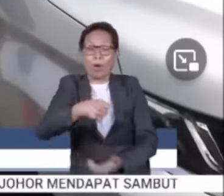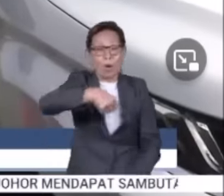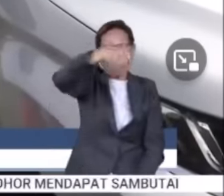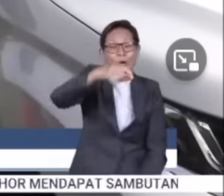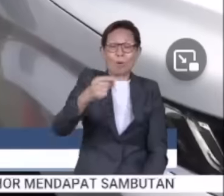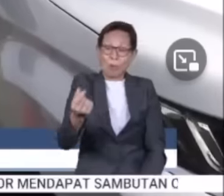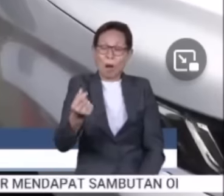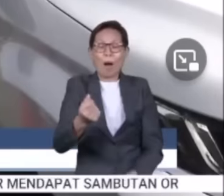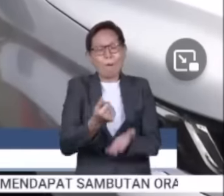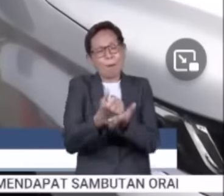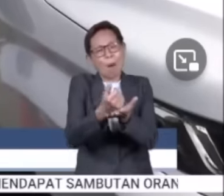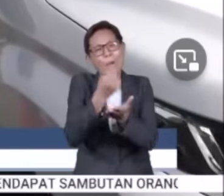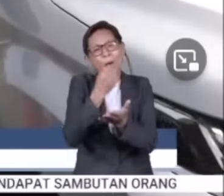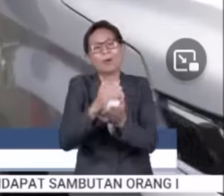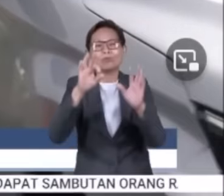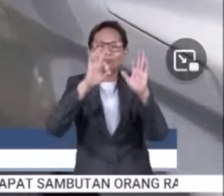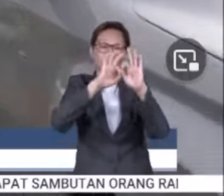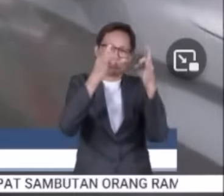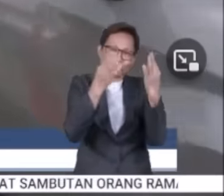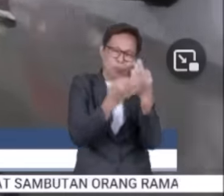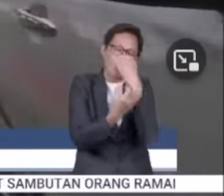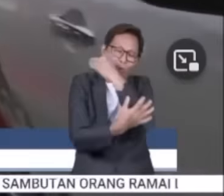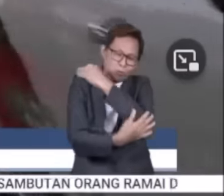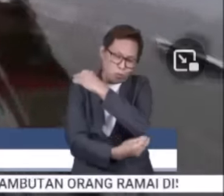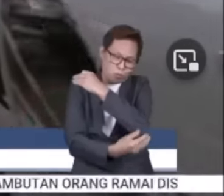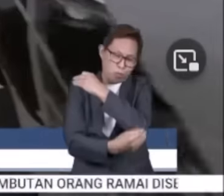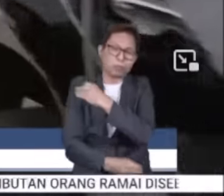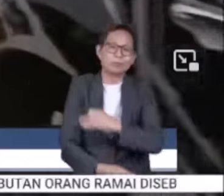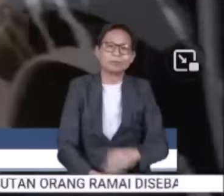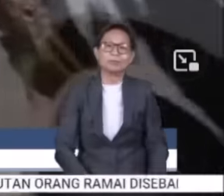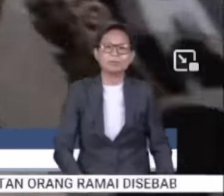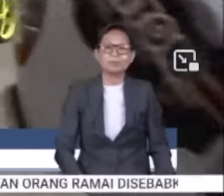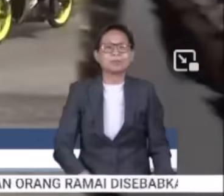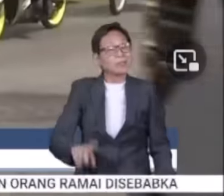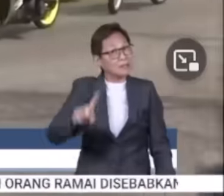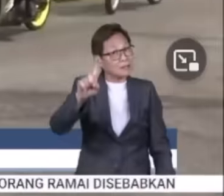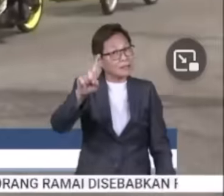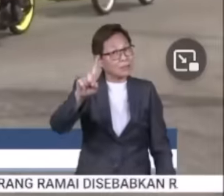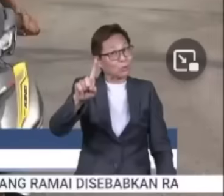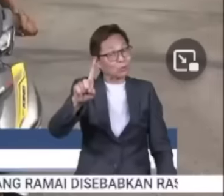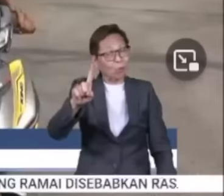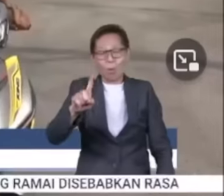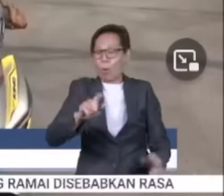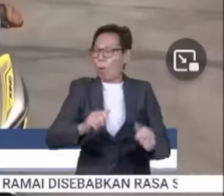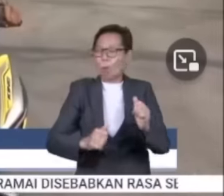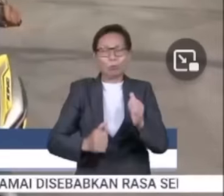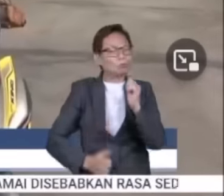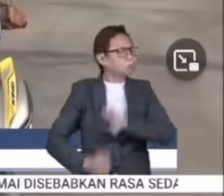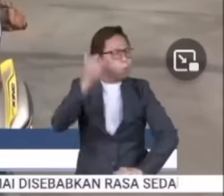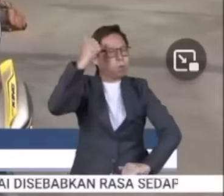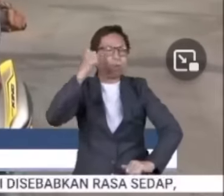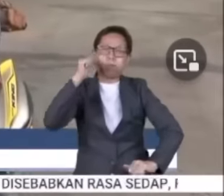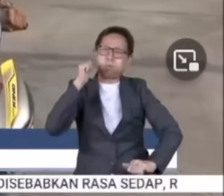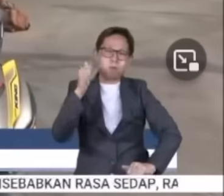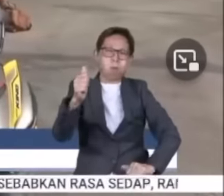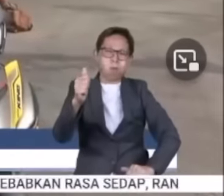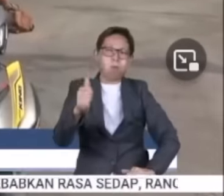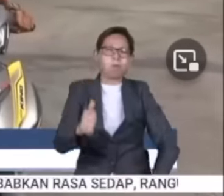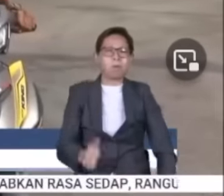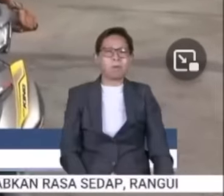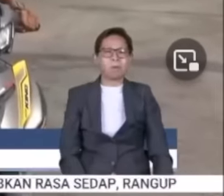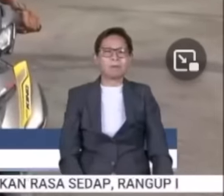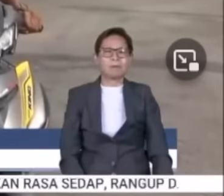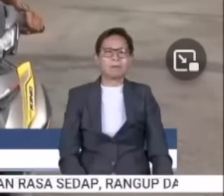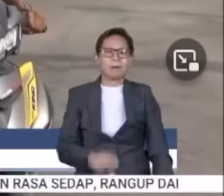bantuan makanan kepada keluarga-keluarga yang memerlukan. Itu satu perkara yang amat baik. Jelajah Ramadan ni dah